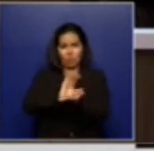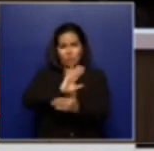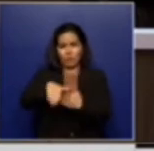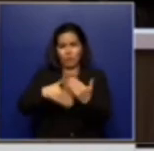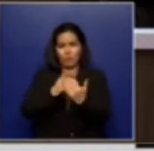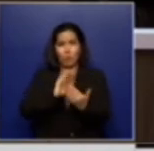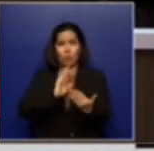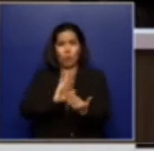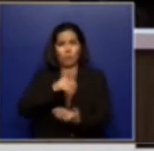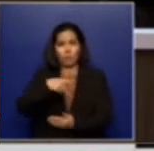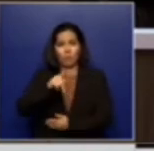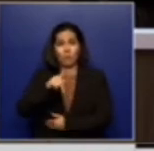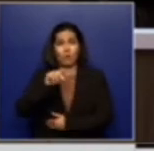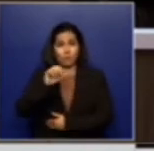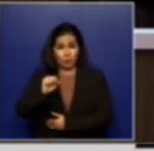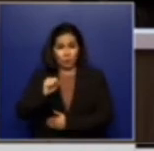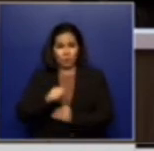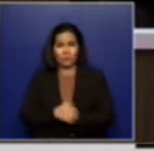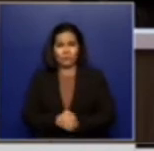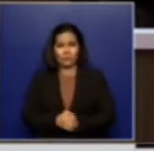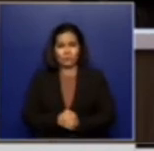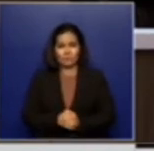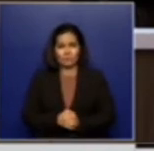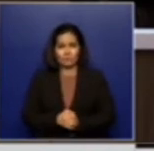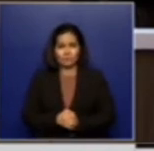เปอร์เซ็นต์ของงบประมาณทั้งหมดจากสัมพันธ์283